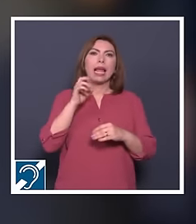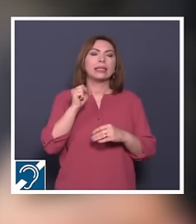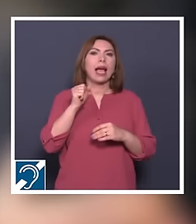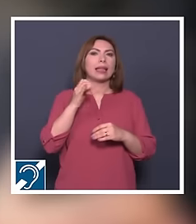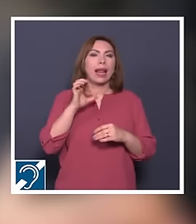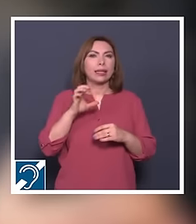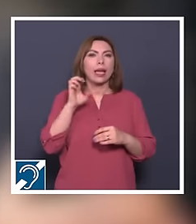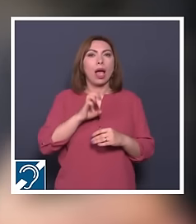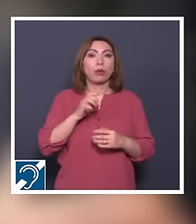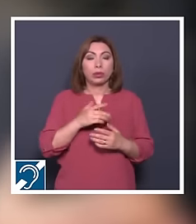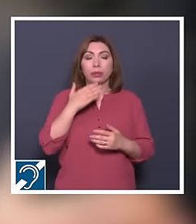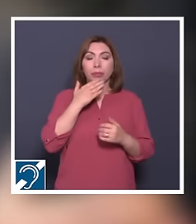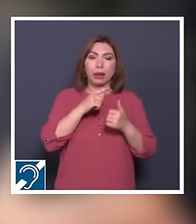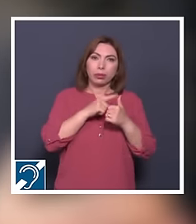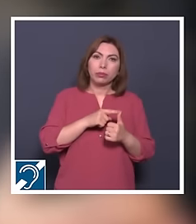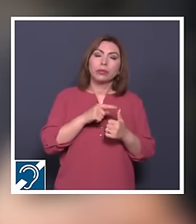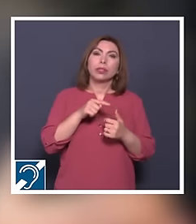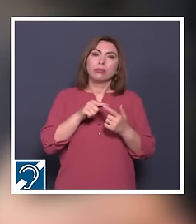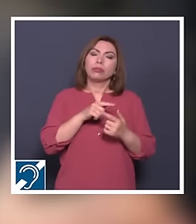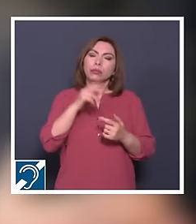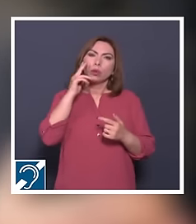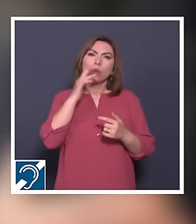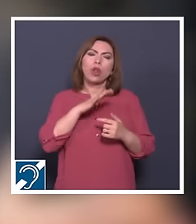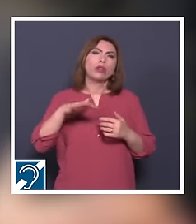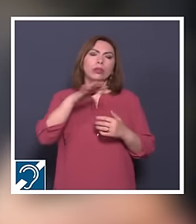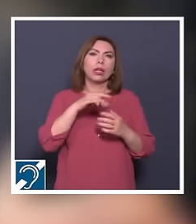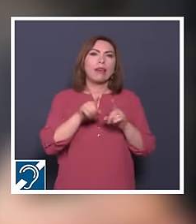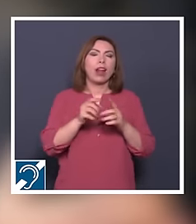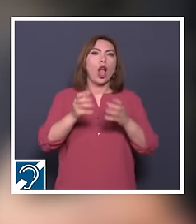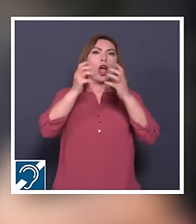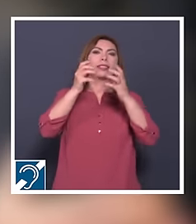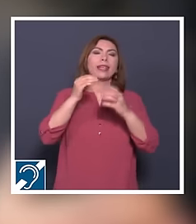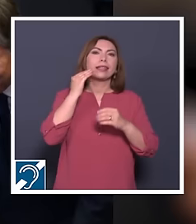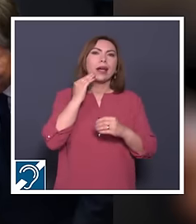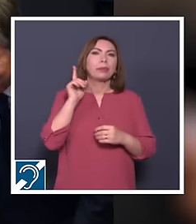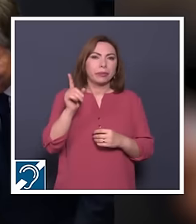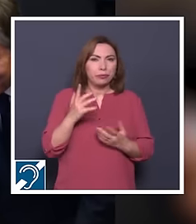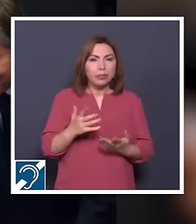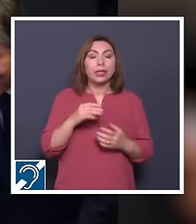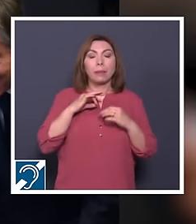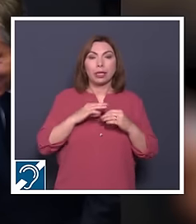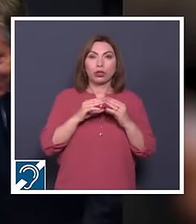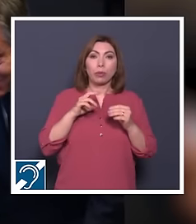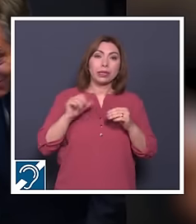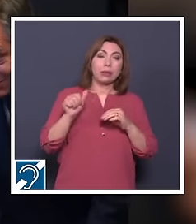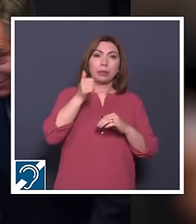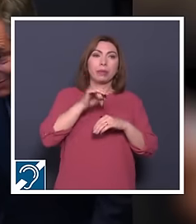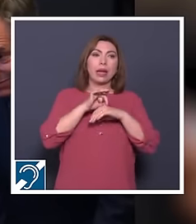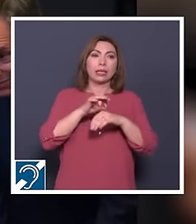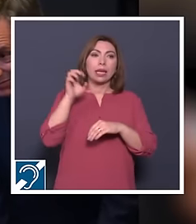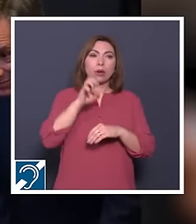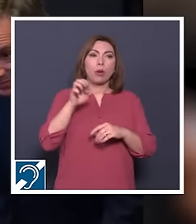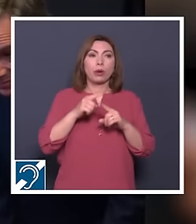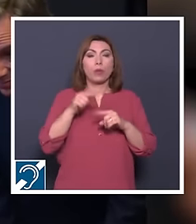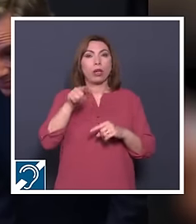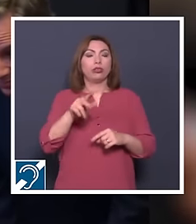european. Premiile The Atlantic Council sunt cunoscute și ca Oscarurile Washingtonului. Klaus Iohannis este primul lider european cu